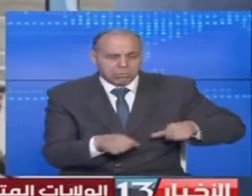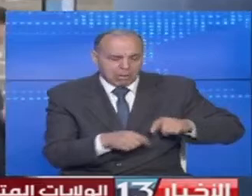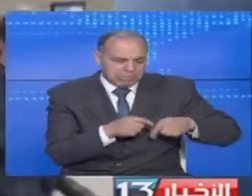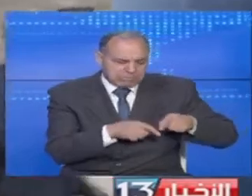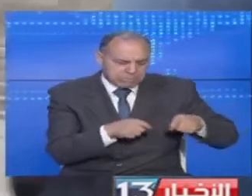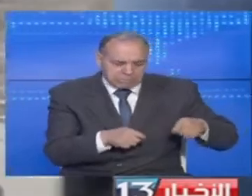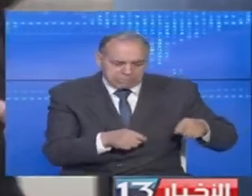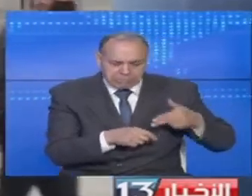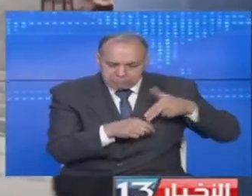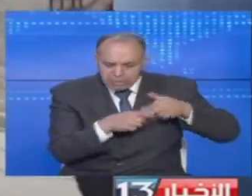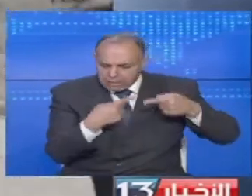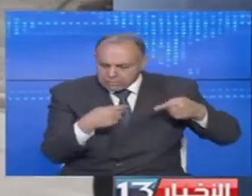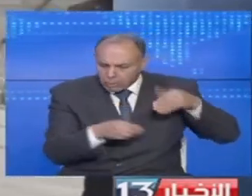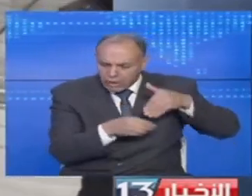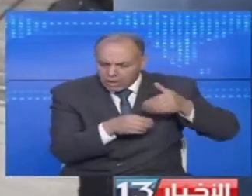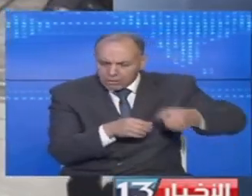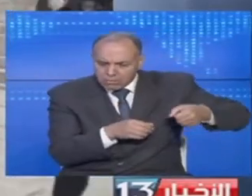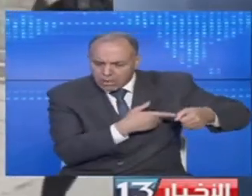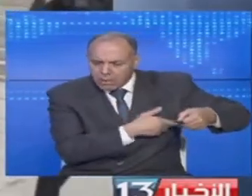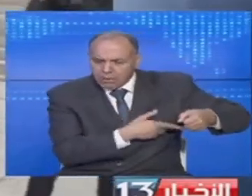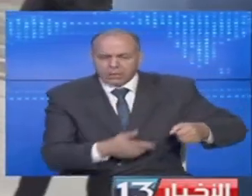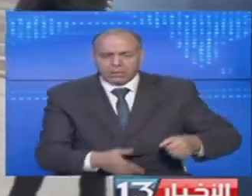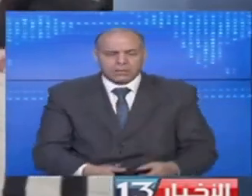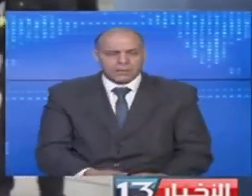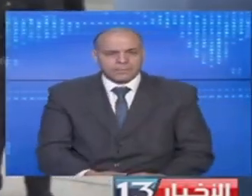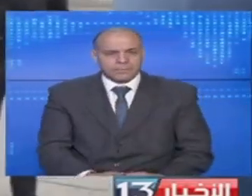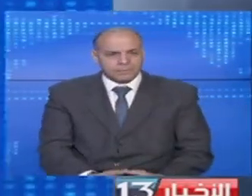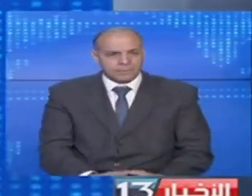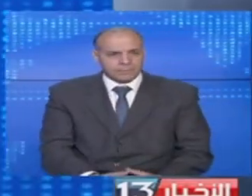وأسلاك وأسلحة بيضاء.